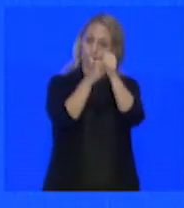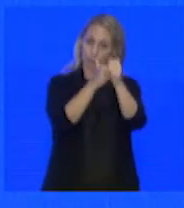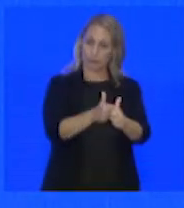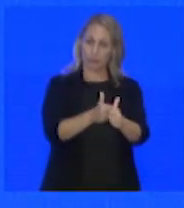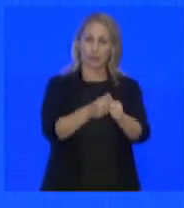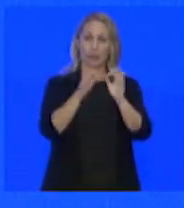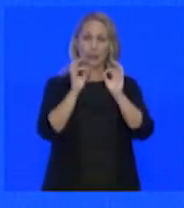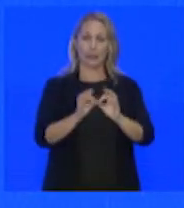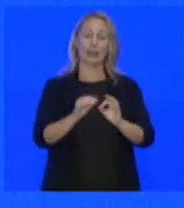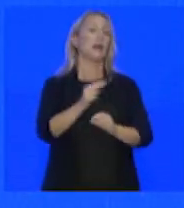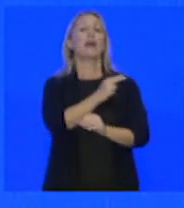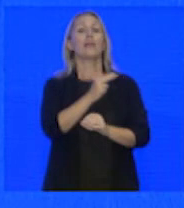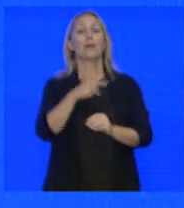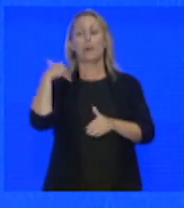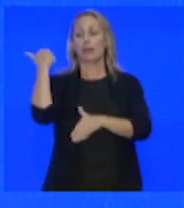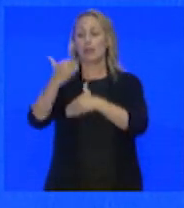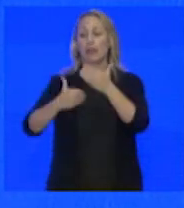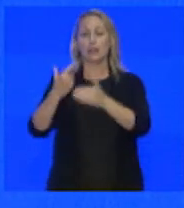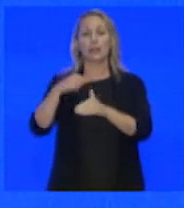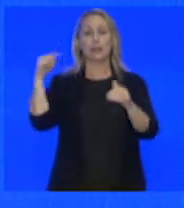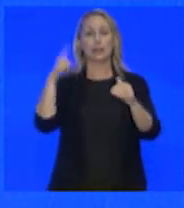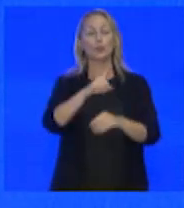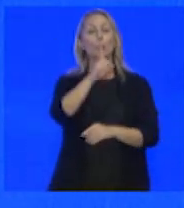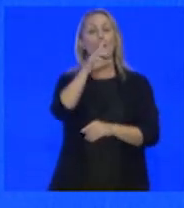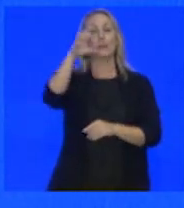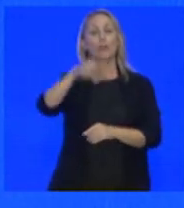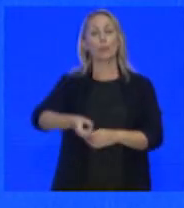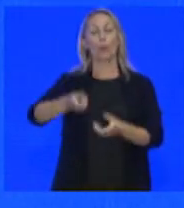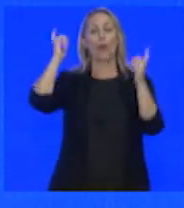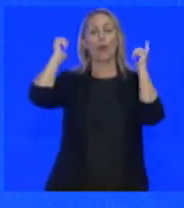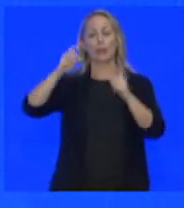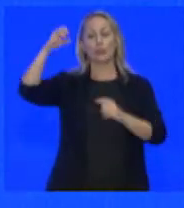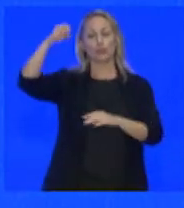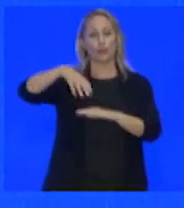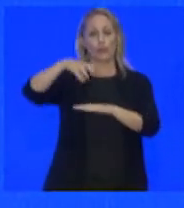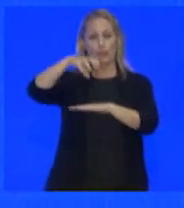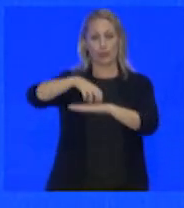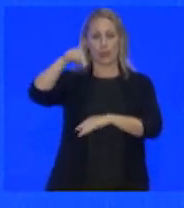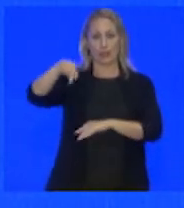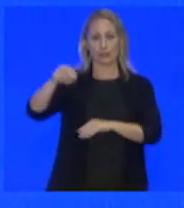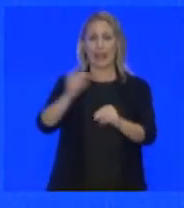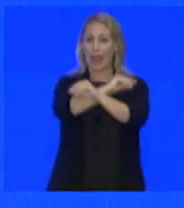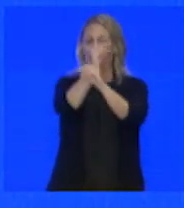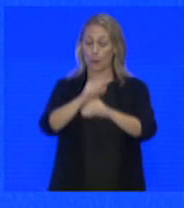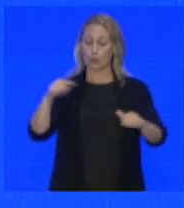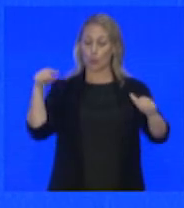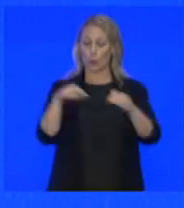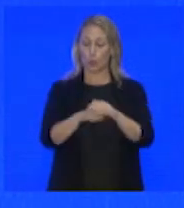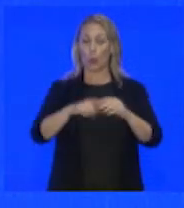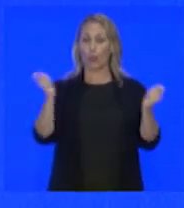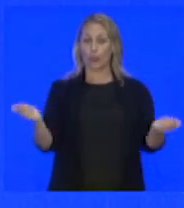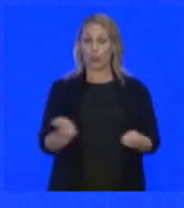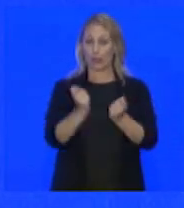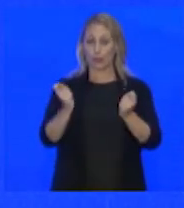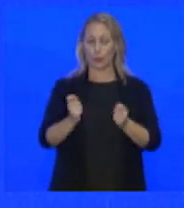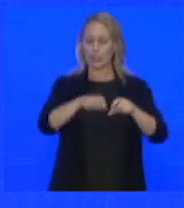βάσει της πρακτικής που ακολουθήθηκε εξάλλου και στο σταθμό της Αγίας Σοφίας. Έτσι, το μετρό μπορεί να λειτουργήσει